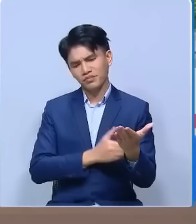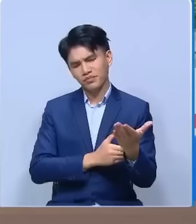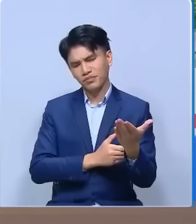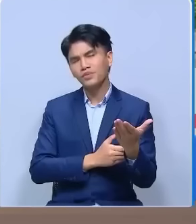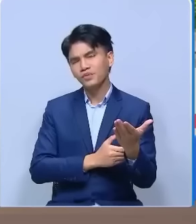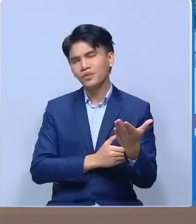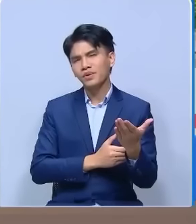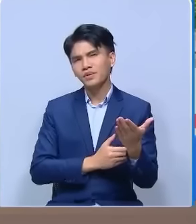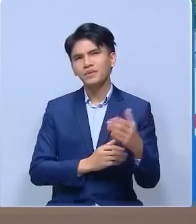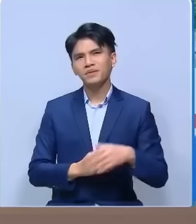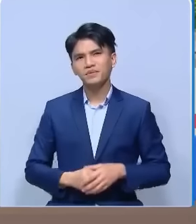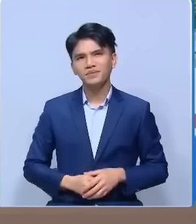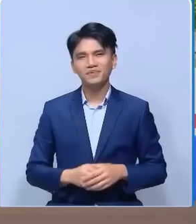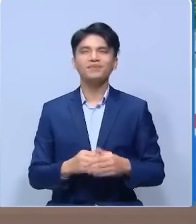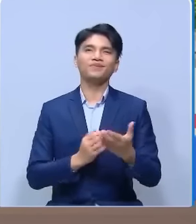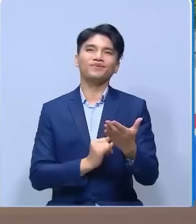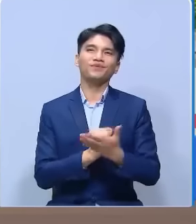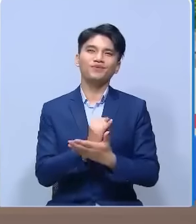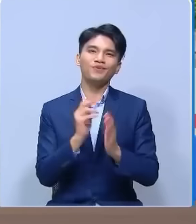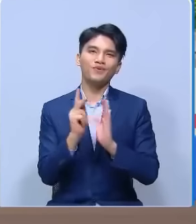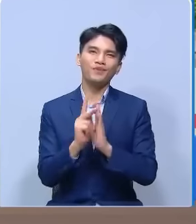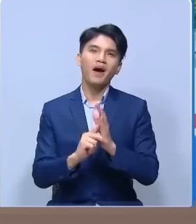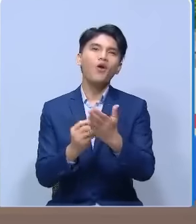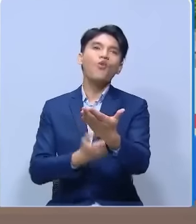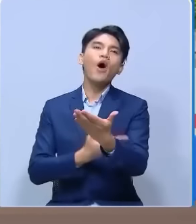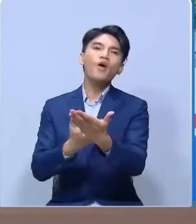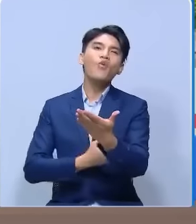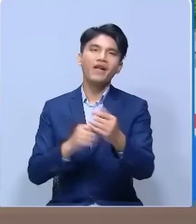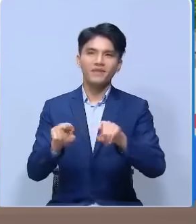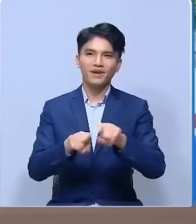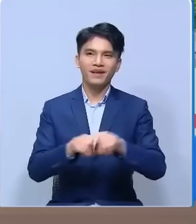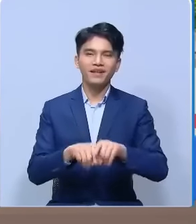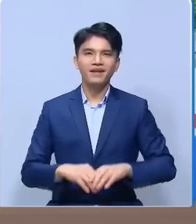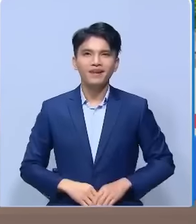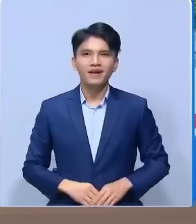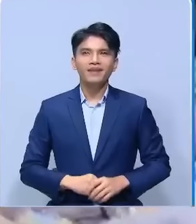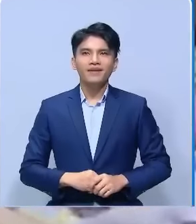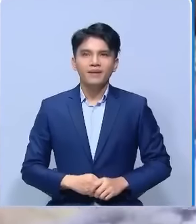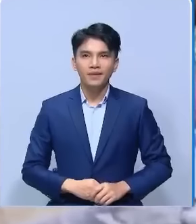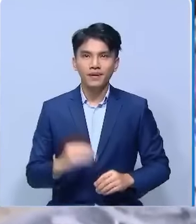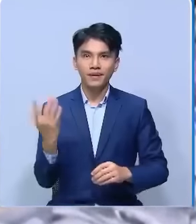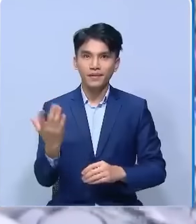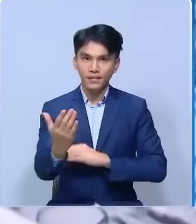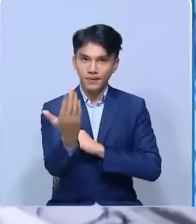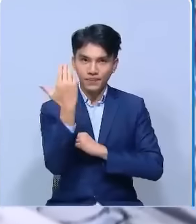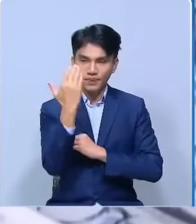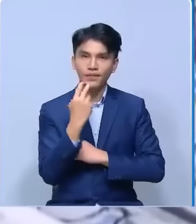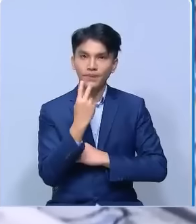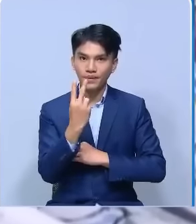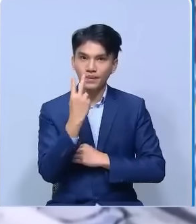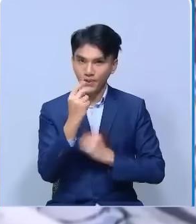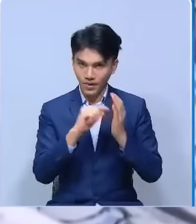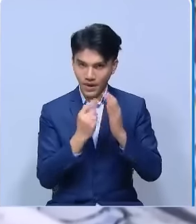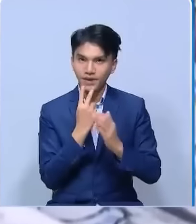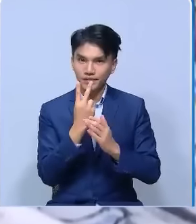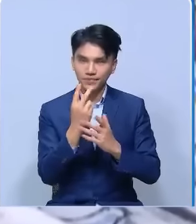ามกฎหมายนะคุณผู้ชม ก็เรียกว่าเอาใต้ดินขึ้นมาอยู่บนดินได้ไหม ได้ ได้นะก็เมื่อเช้าก็เราขายวันนี้วันแรกนะเพราะเราปัก